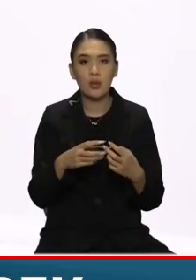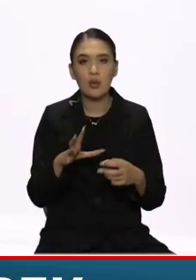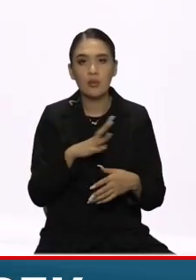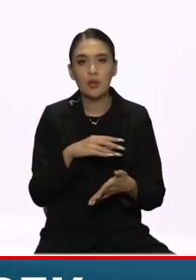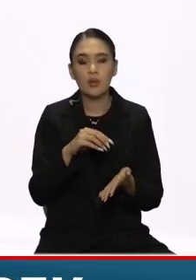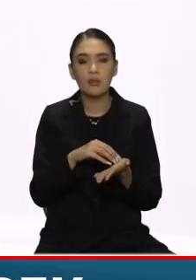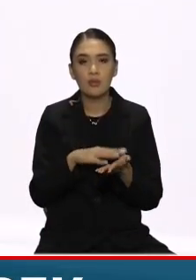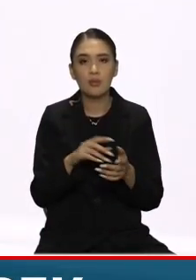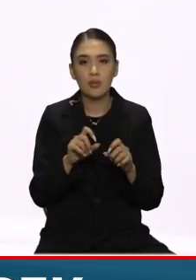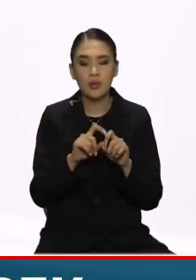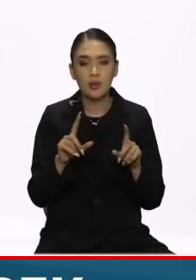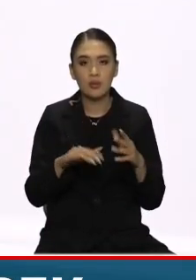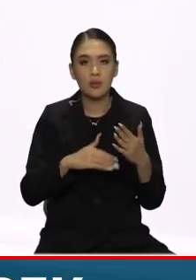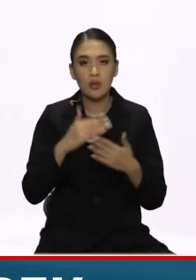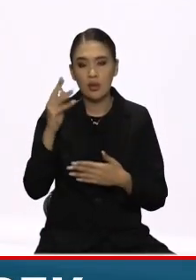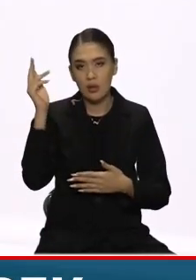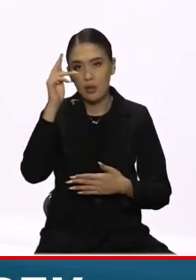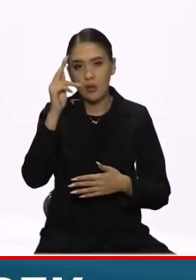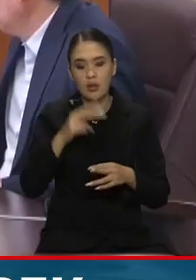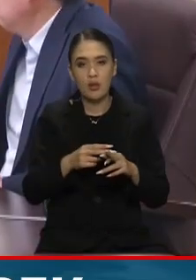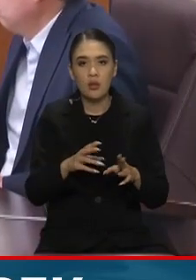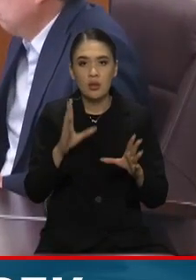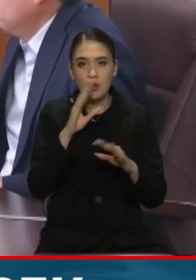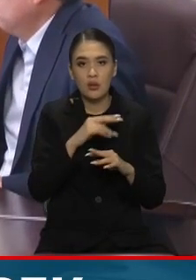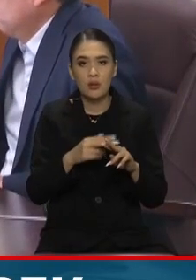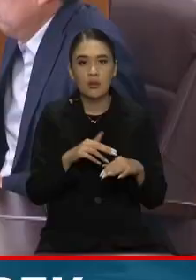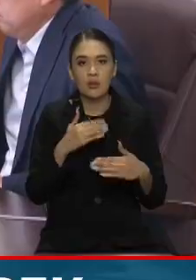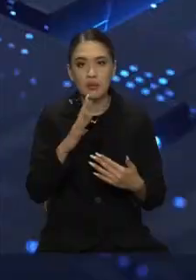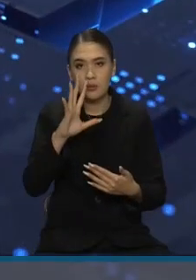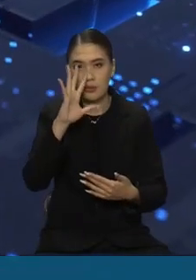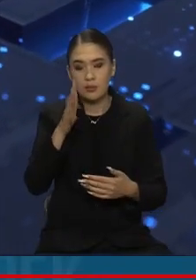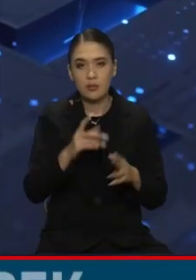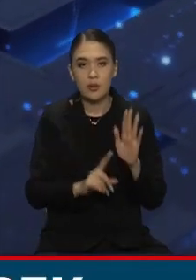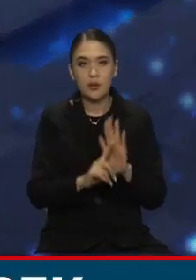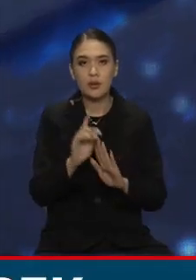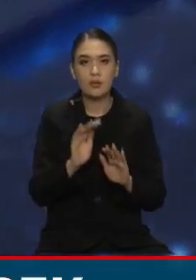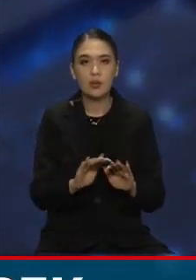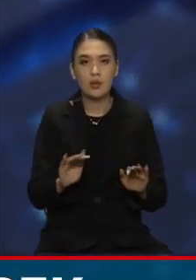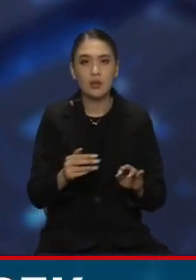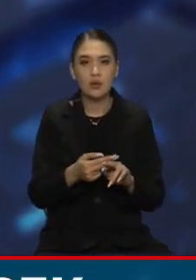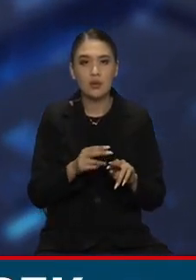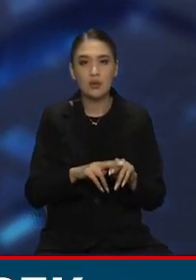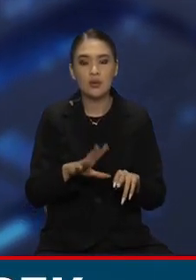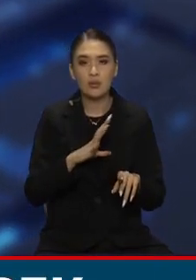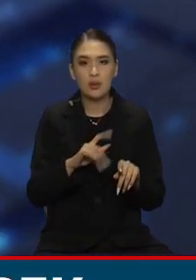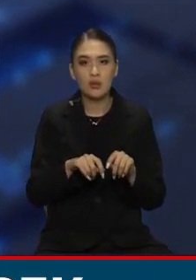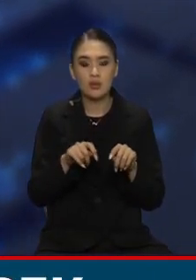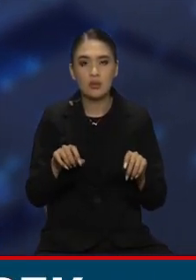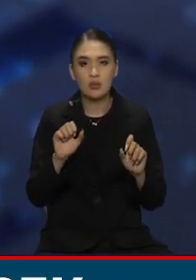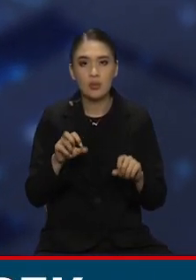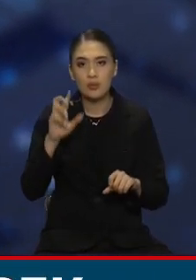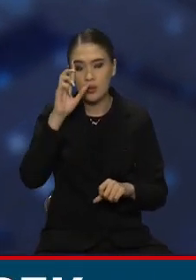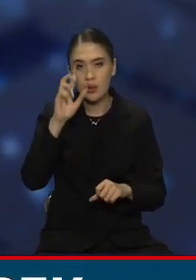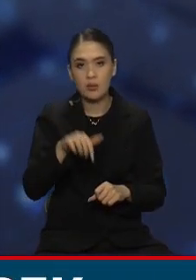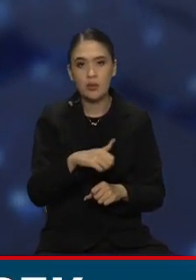мектеп түлектерін жоғары біліммен қамтуға мүмкіндік береді. Ол үшін 5 жасынан бастап балаға арнап шот ашуға болады. Мемлекет бастапқы